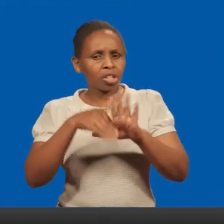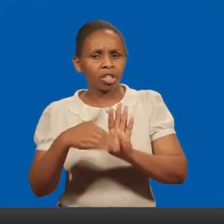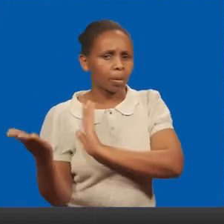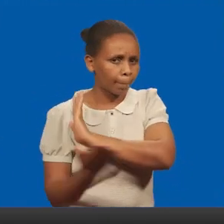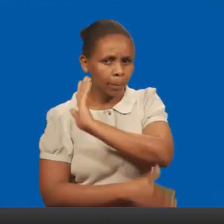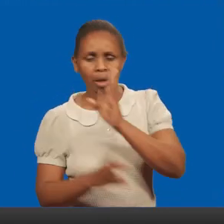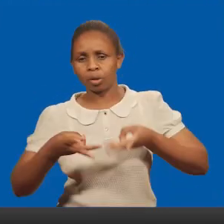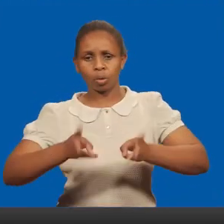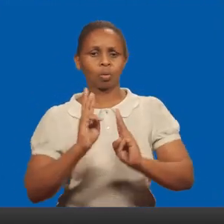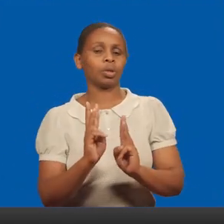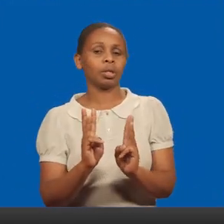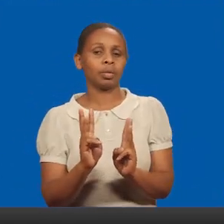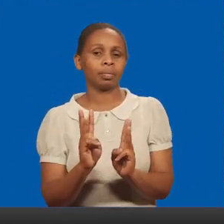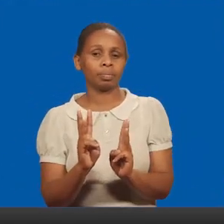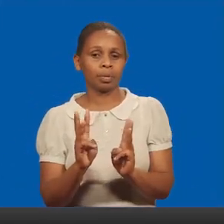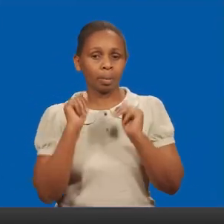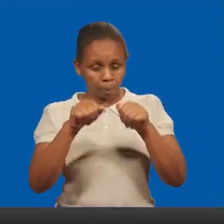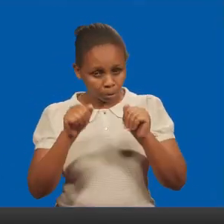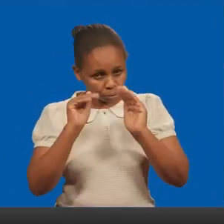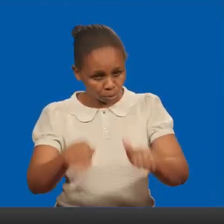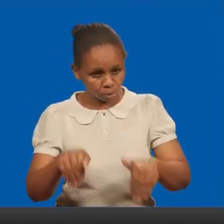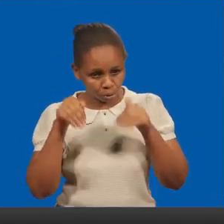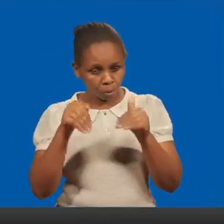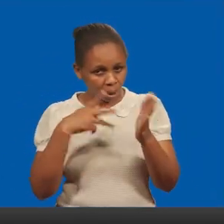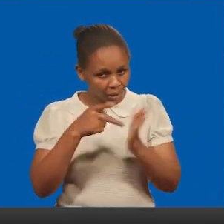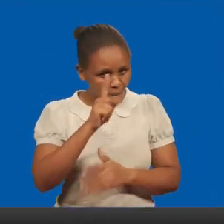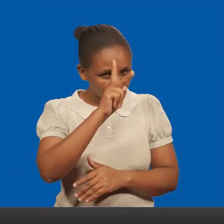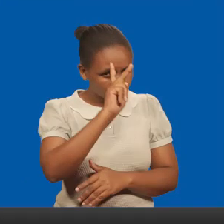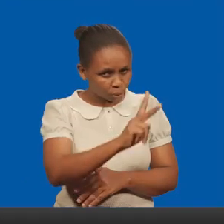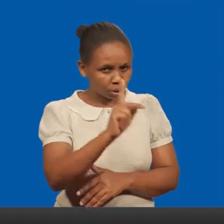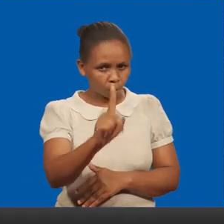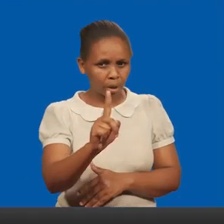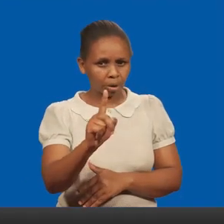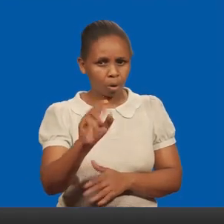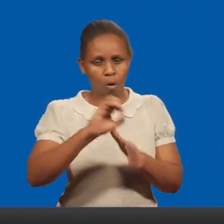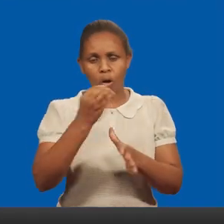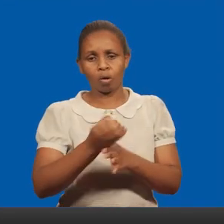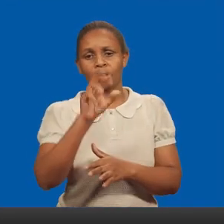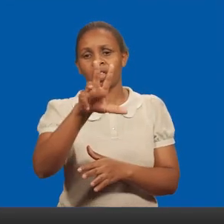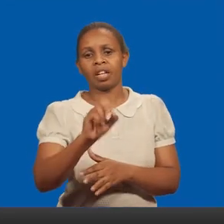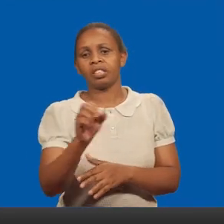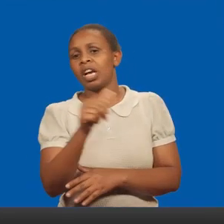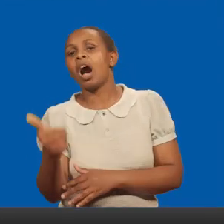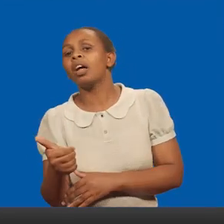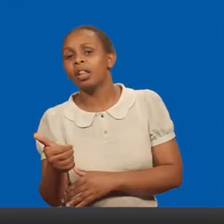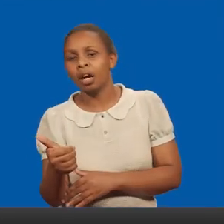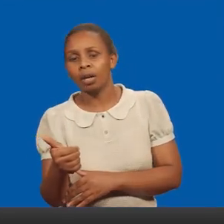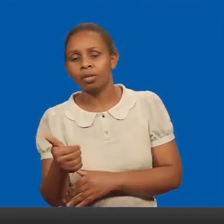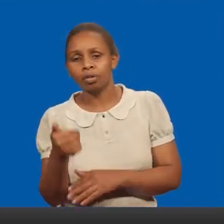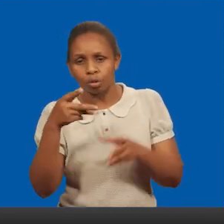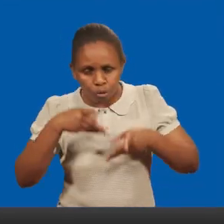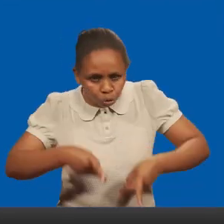kununua majani chai kwa njia ya mkato. Wangegojea, maybe wangalipa the 21 shillings plus another 20 or 30